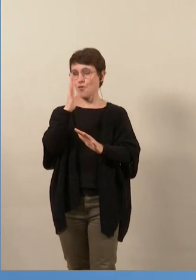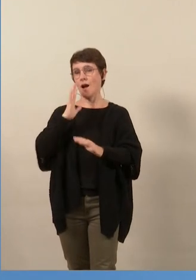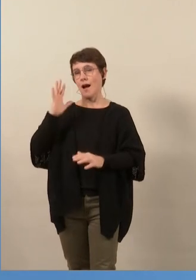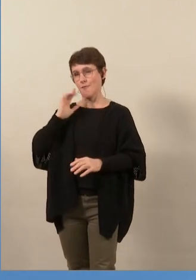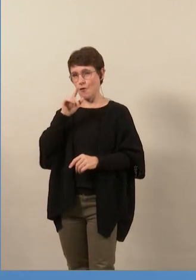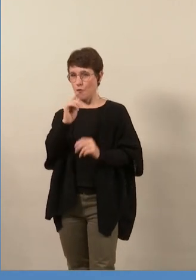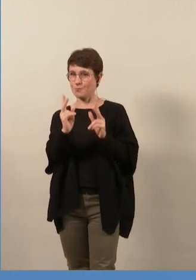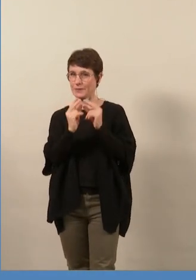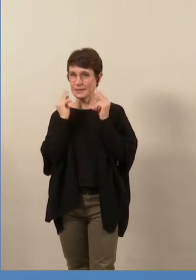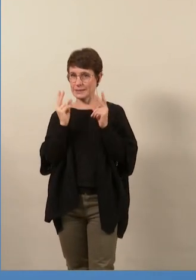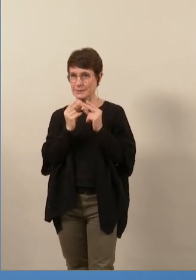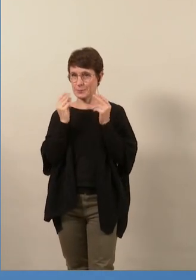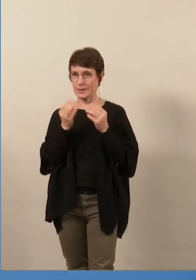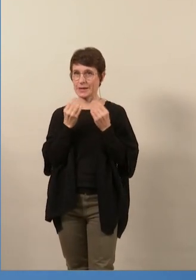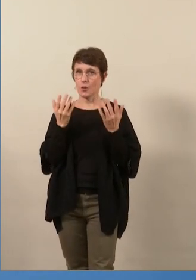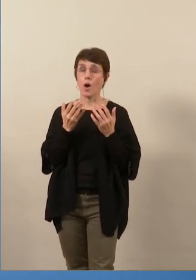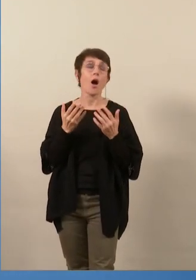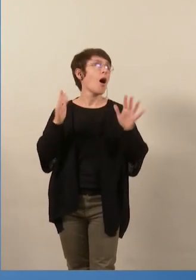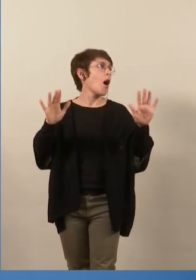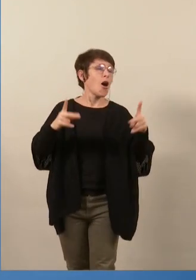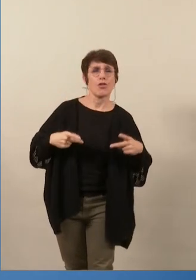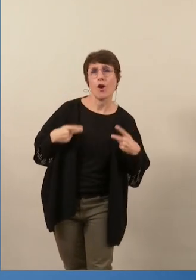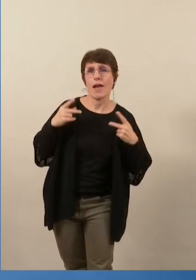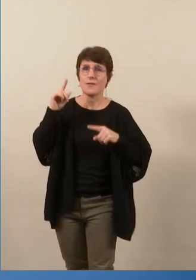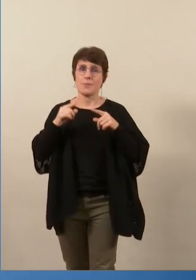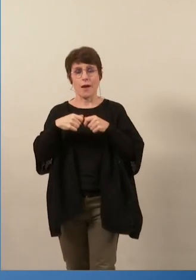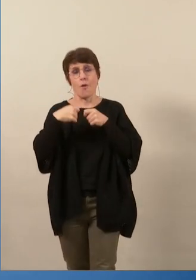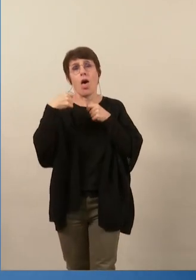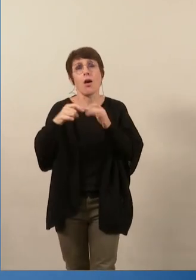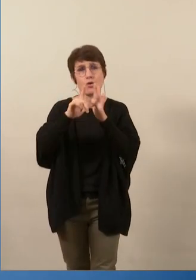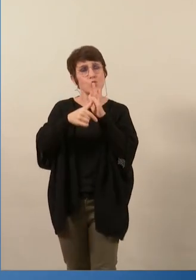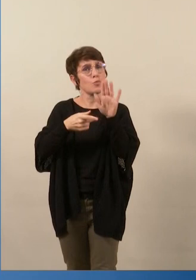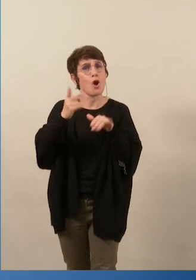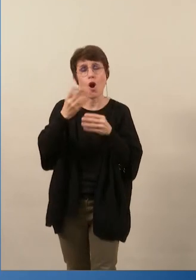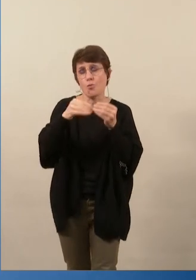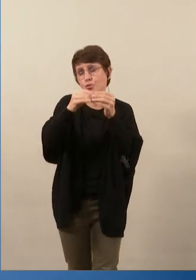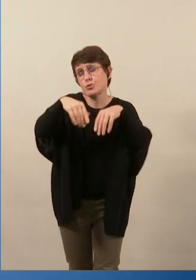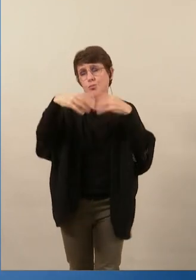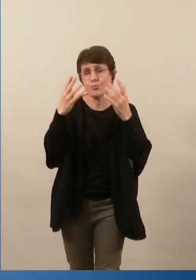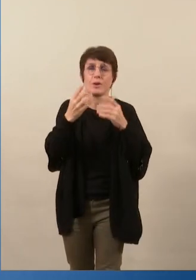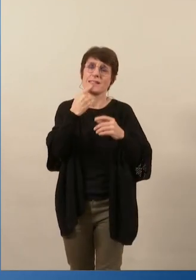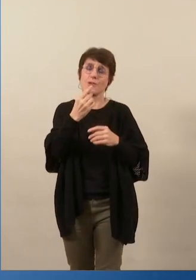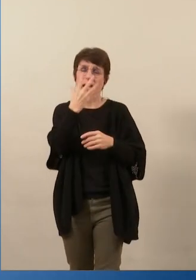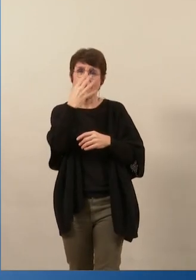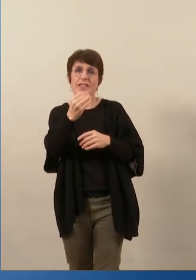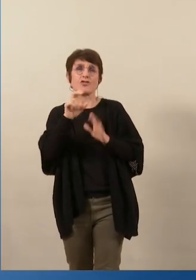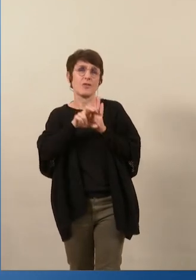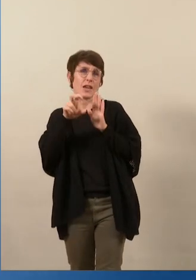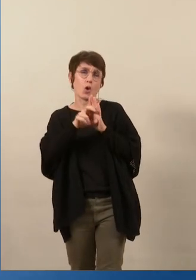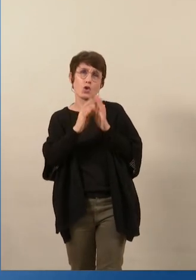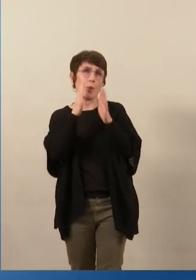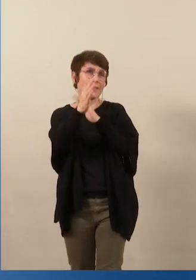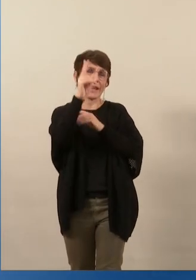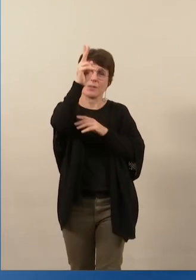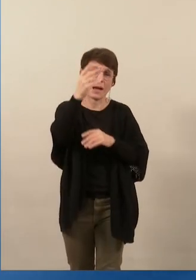grenoblois que on était pas une demi-heure près dans la vie hein et que le TGV Grenoble Paris n'avait pas d'intérêt alors c'est sûr que quand on a la chance